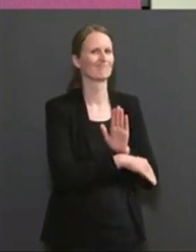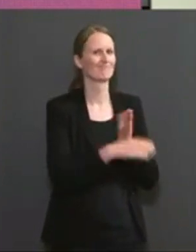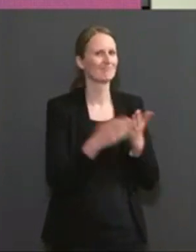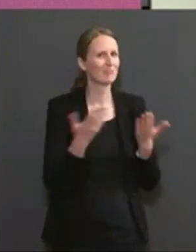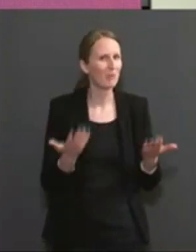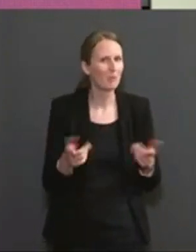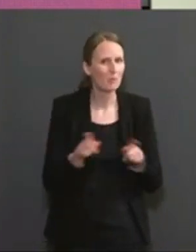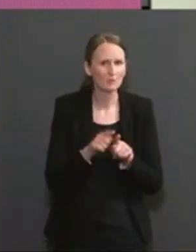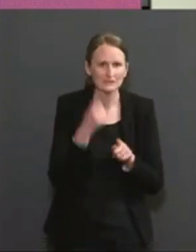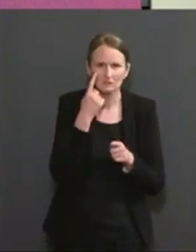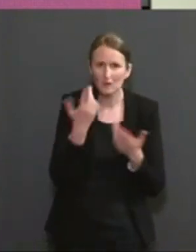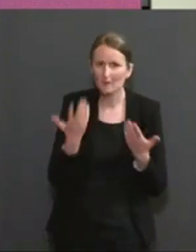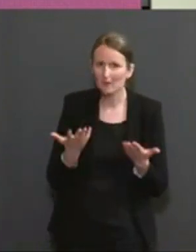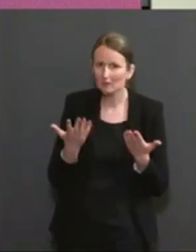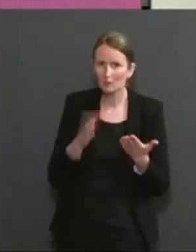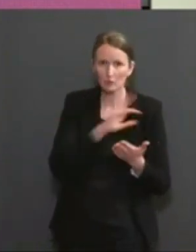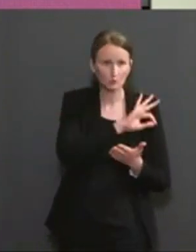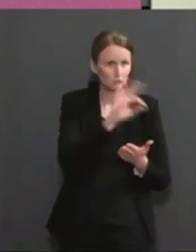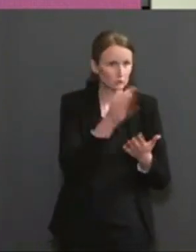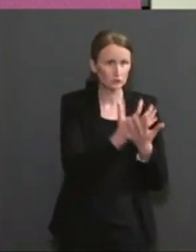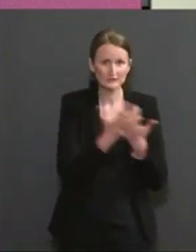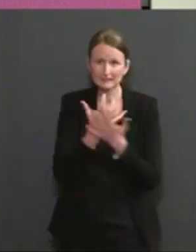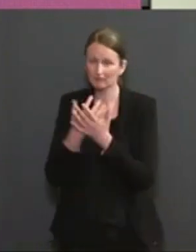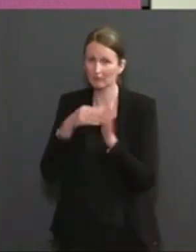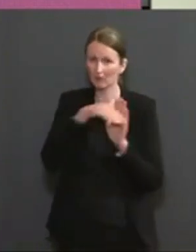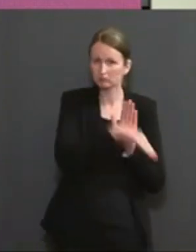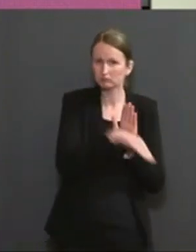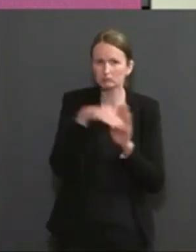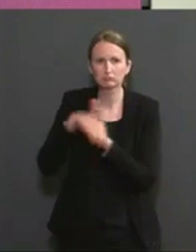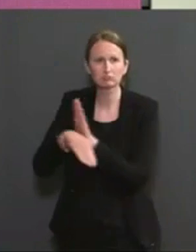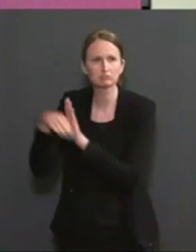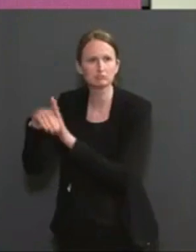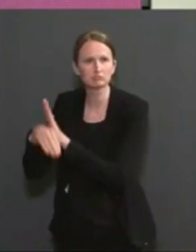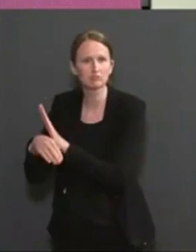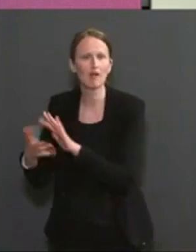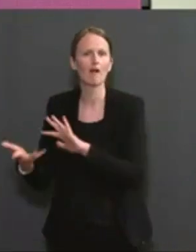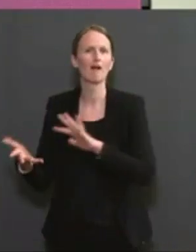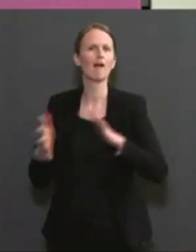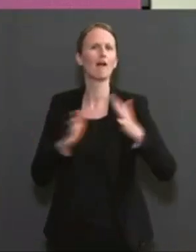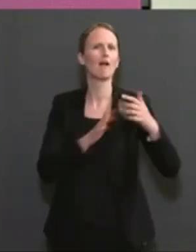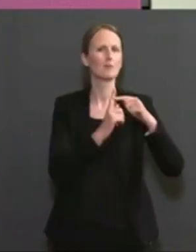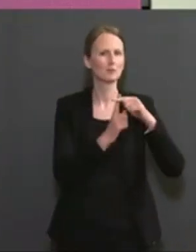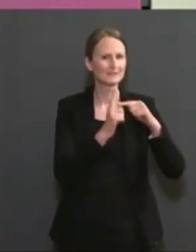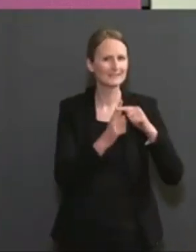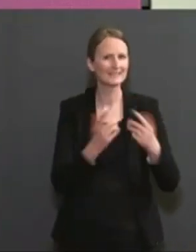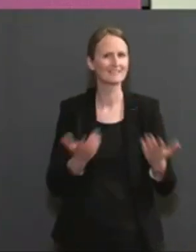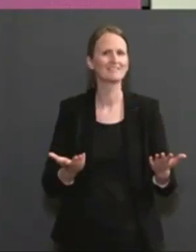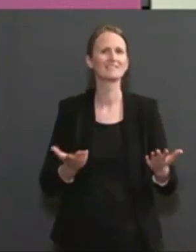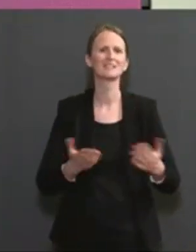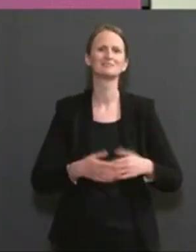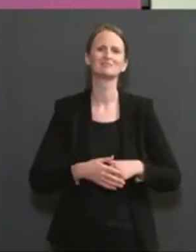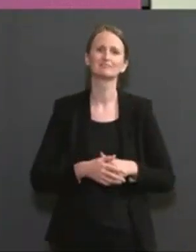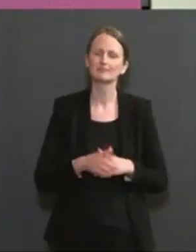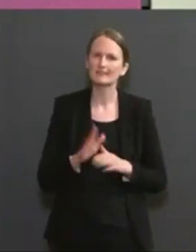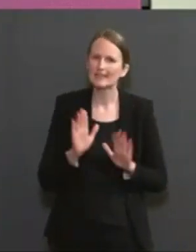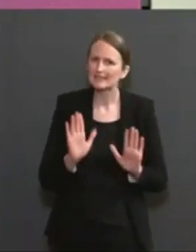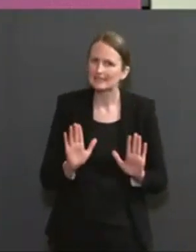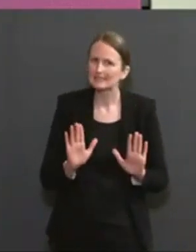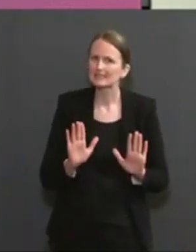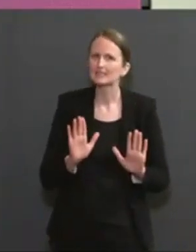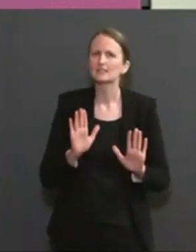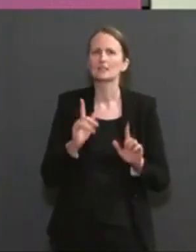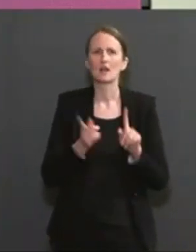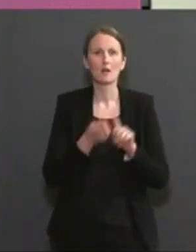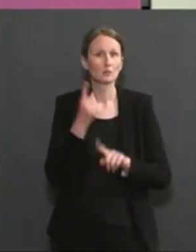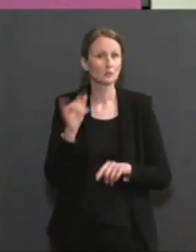continuent à évoluer favorablement. Nous insistons sur le fait que malgré que les tendances soient favorables et le reste, le